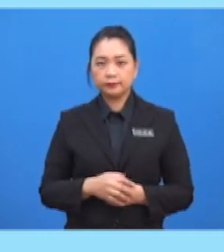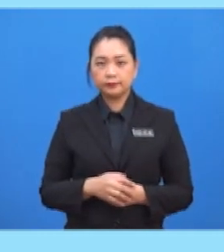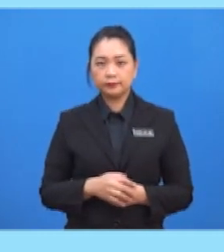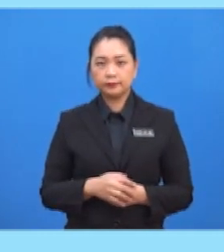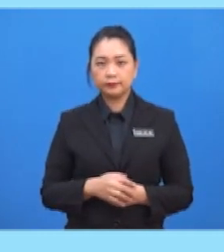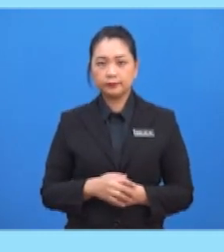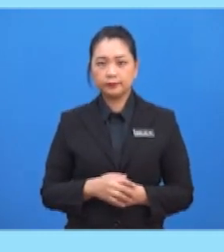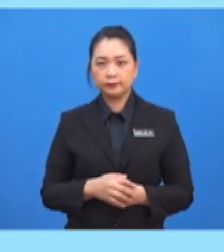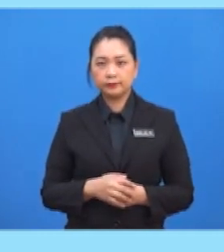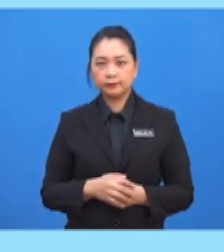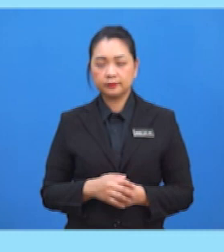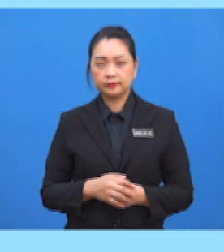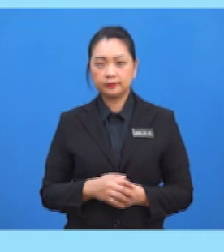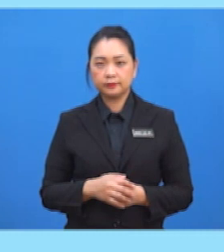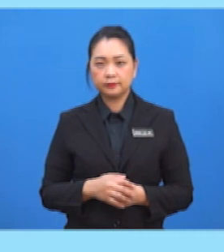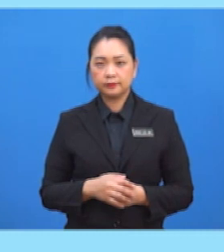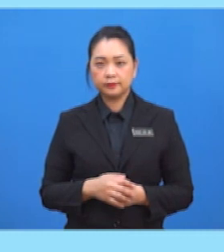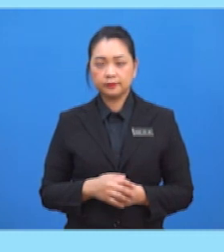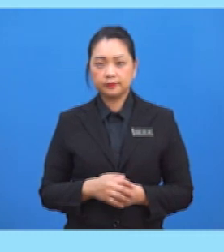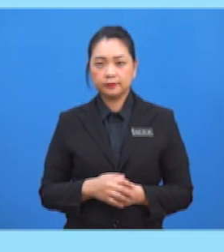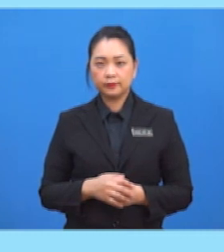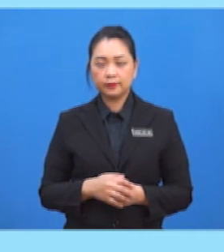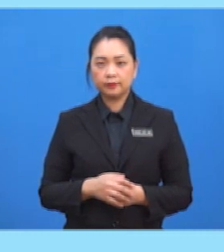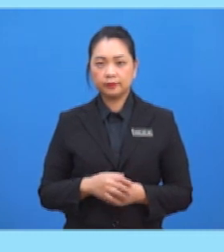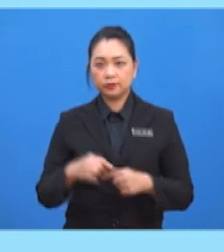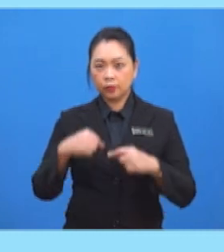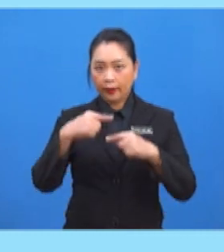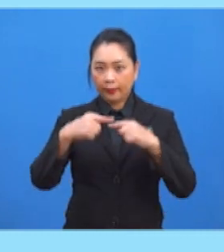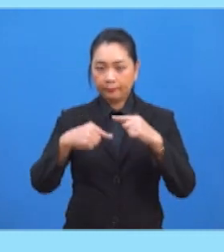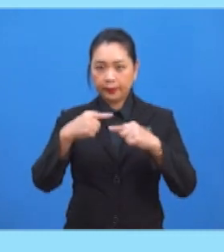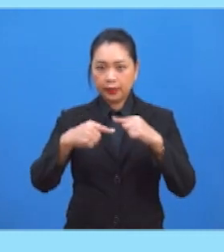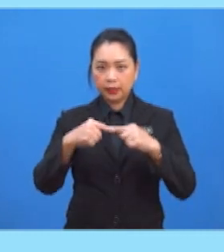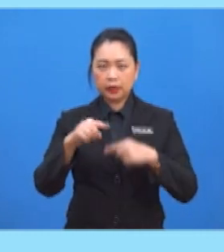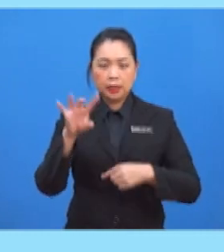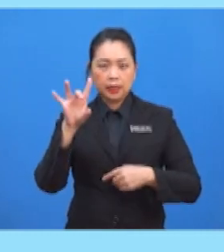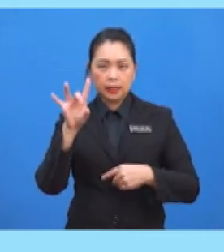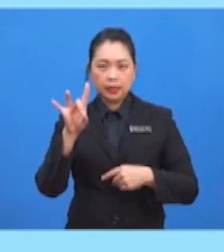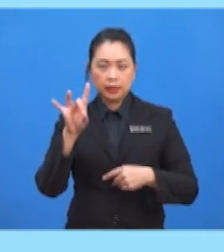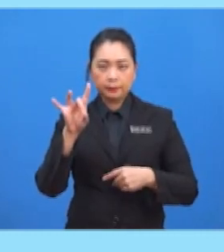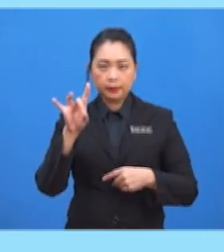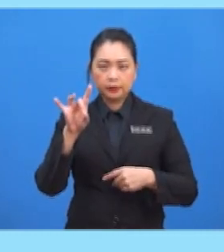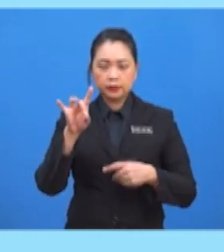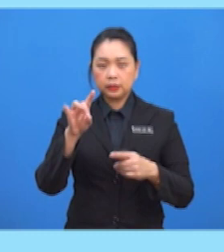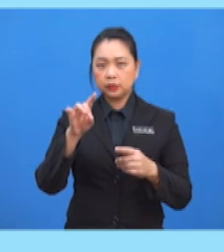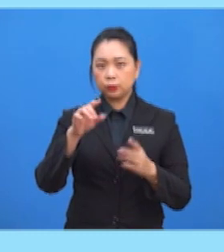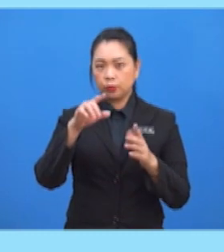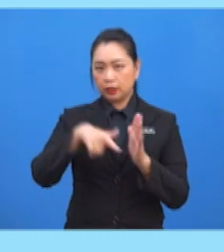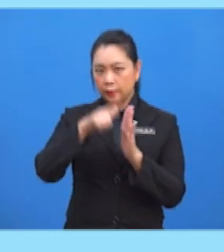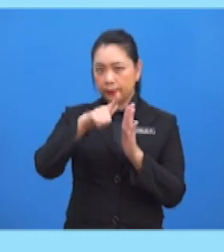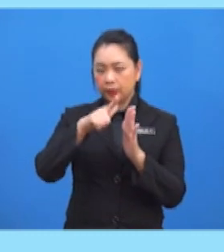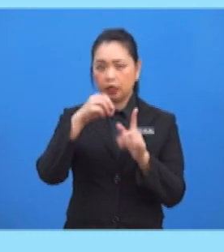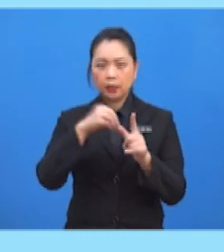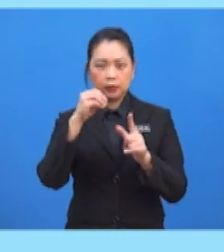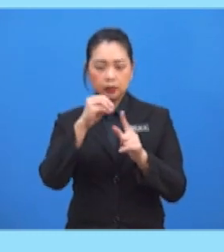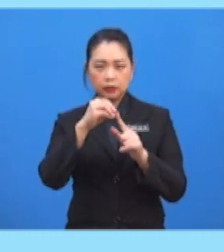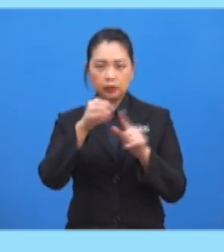kelima, iaitu angka 8. Apabila nilai tersebut lebih atau sama dengan